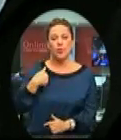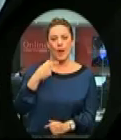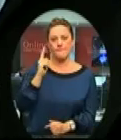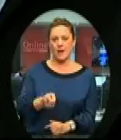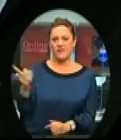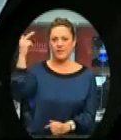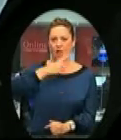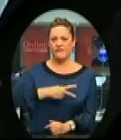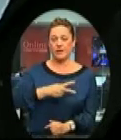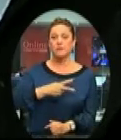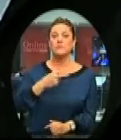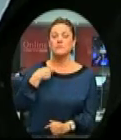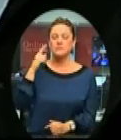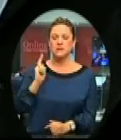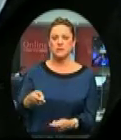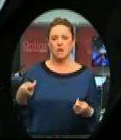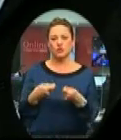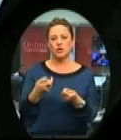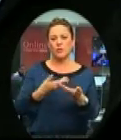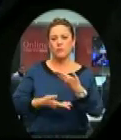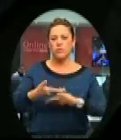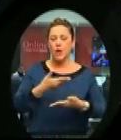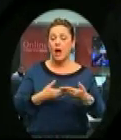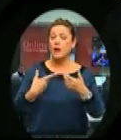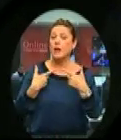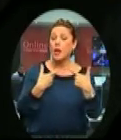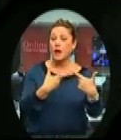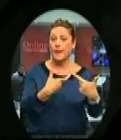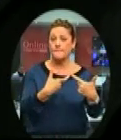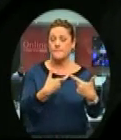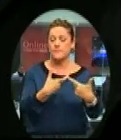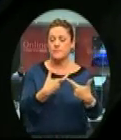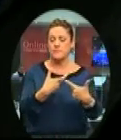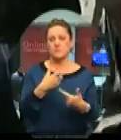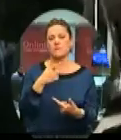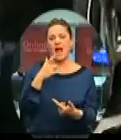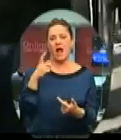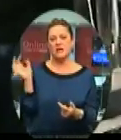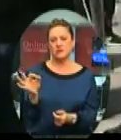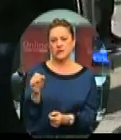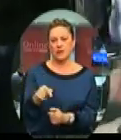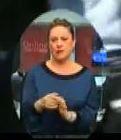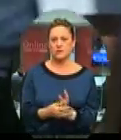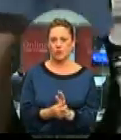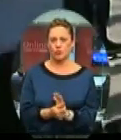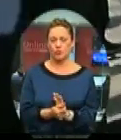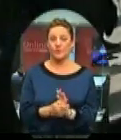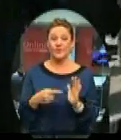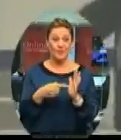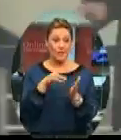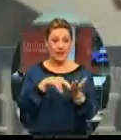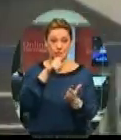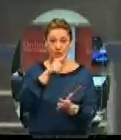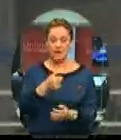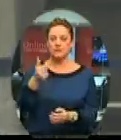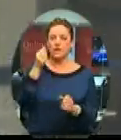שכולנו צריכים לשתף פעולה ולהילחם בחמה בהצתה הזו בעיק התמונות קראשר לביטחון